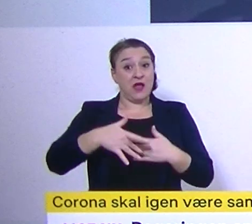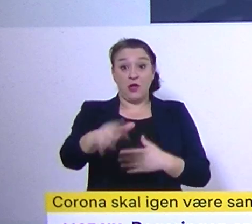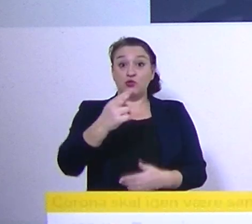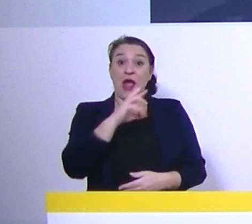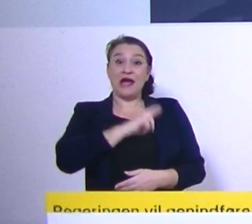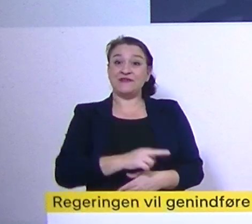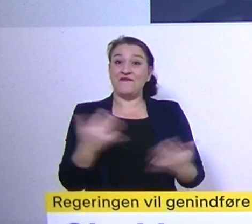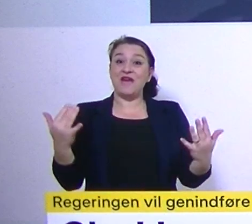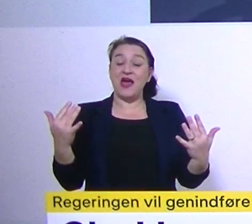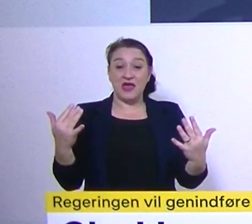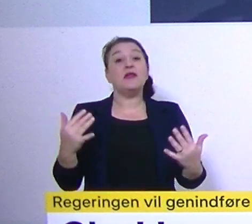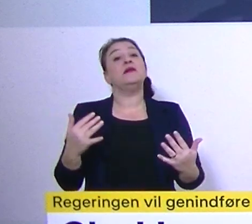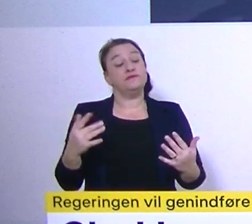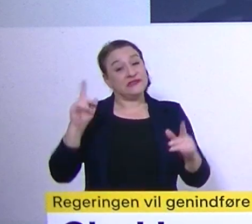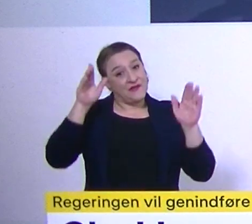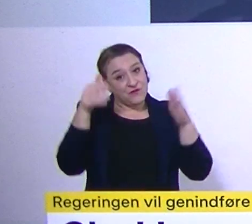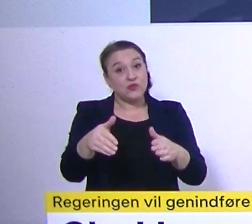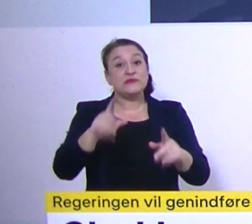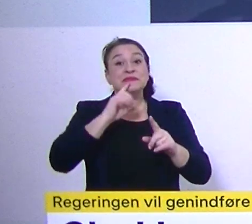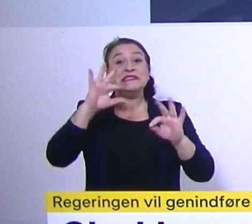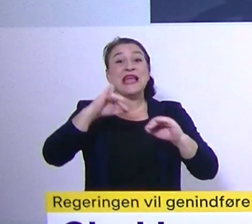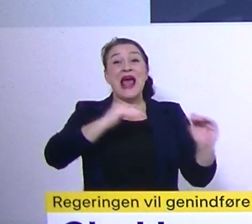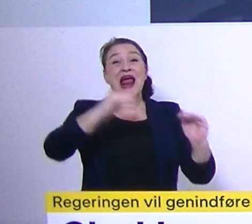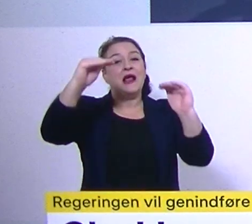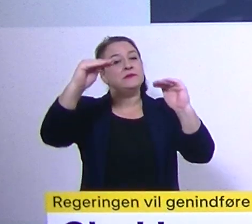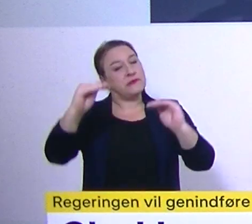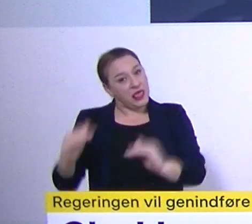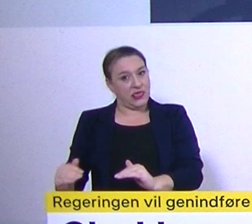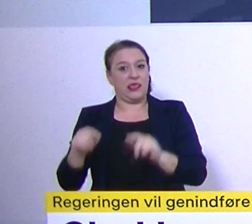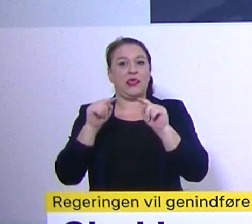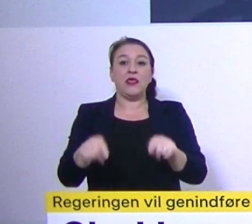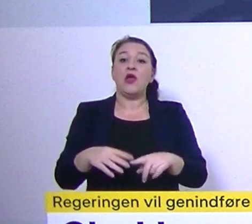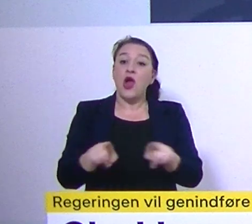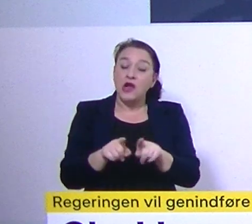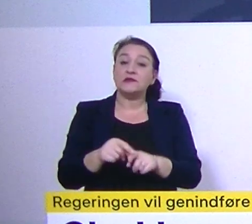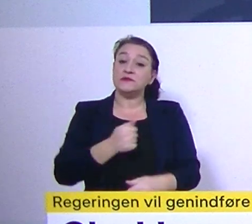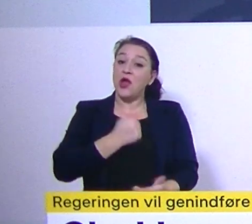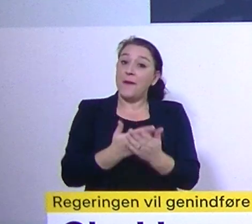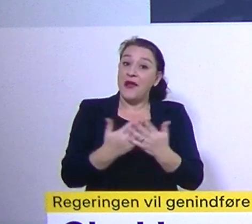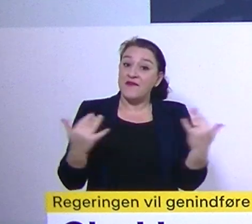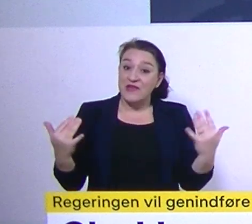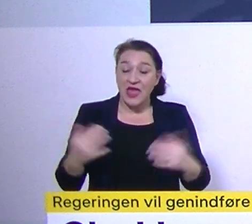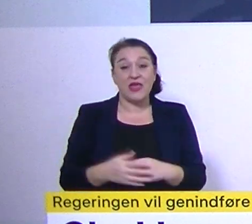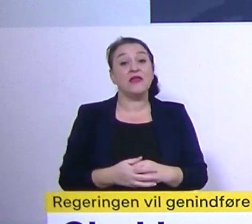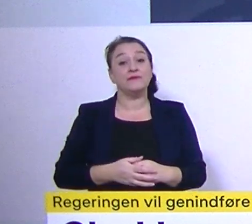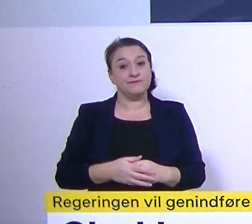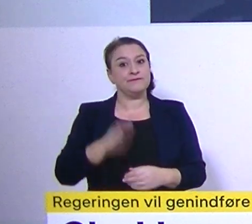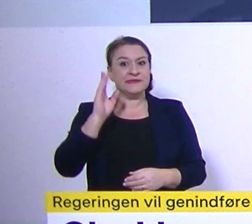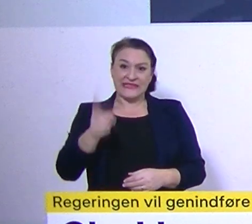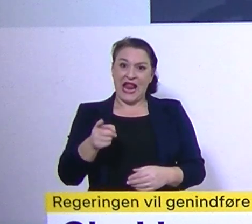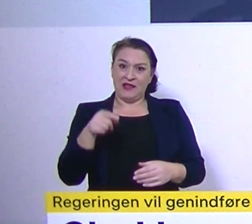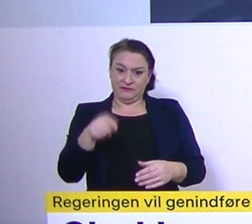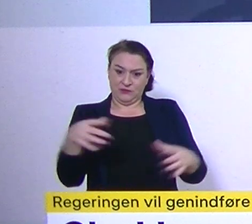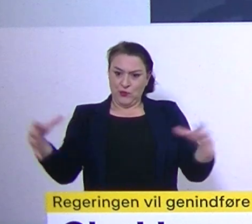smitten ned. Men derudover, så er det altså også vores opgave at sikre, at det meget, meget store flertal af danskere,